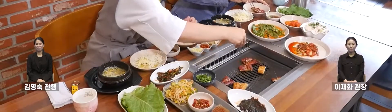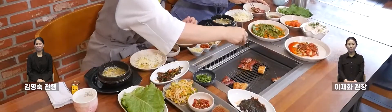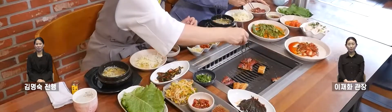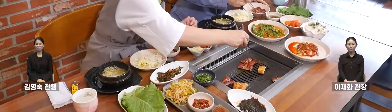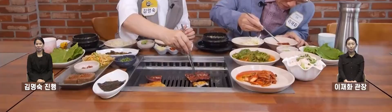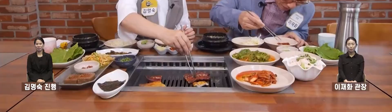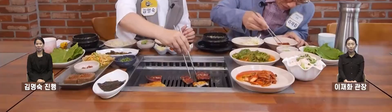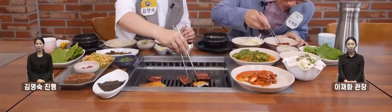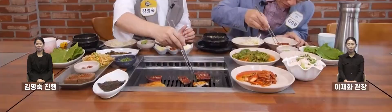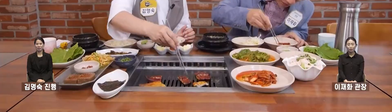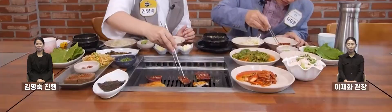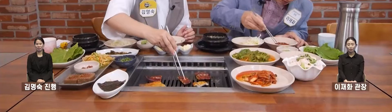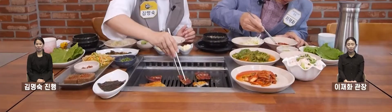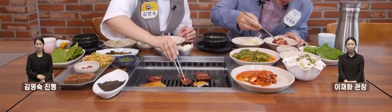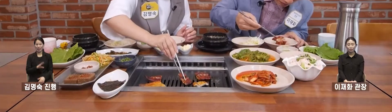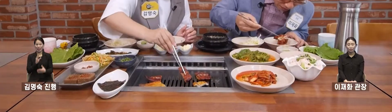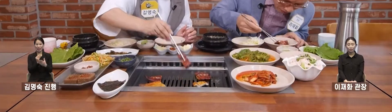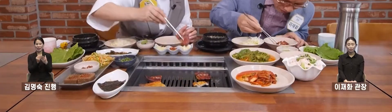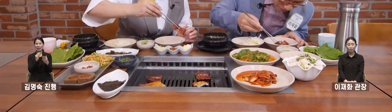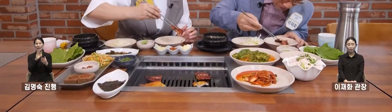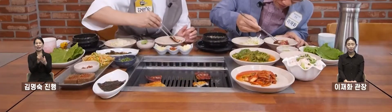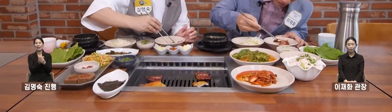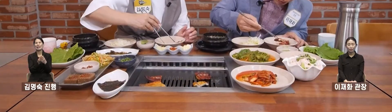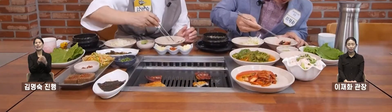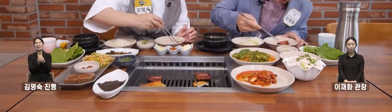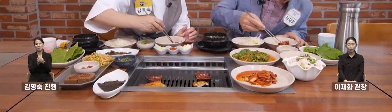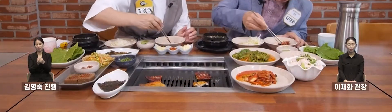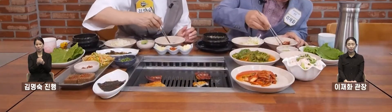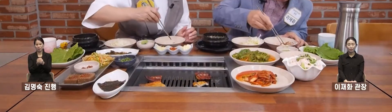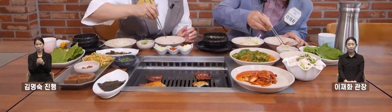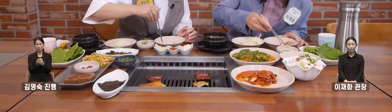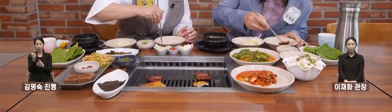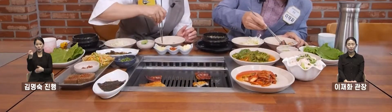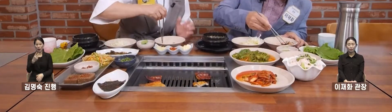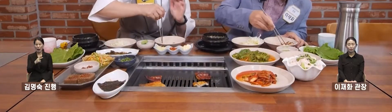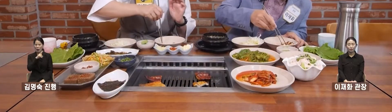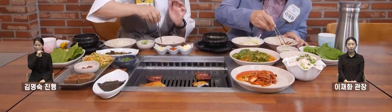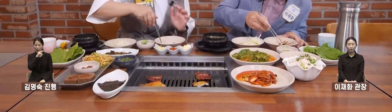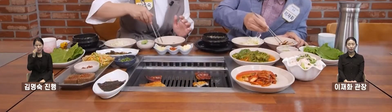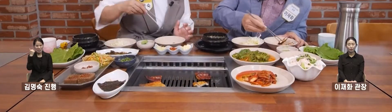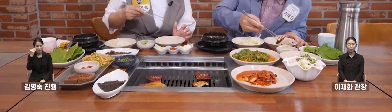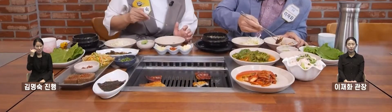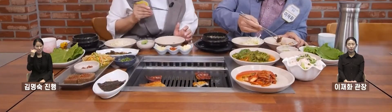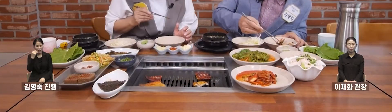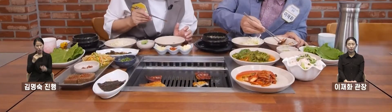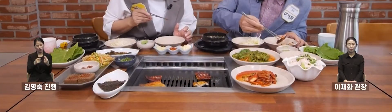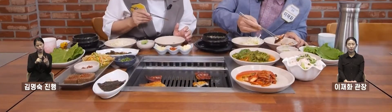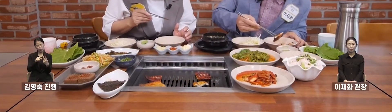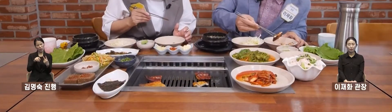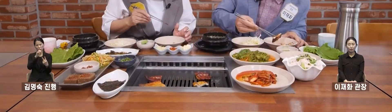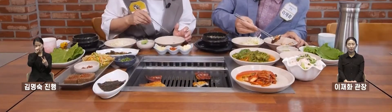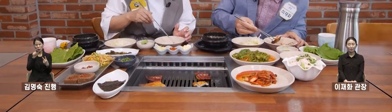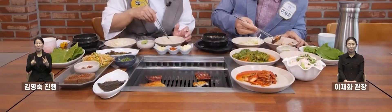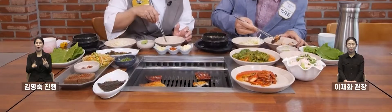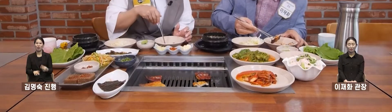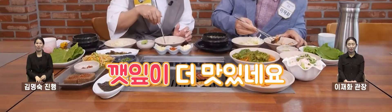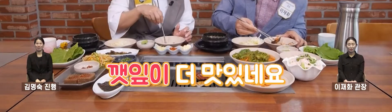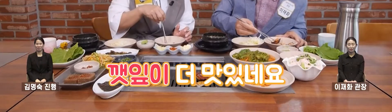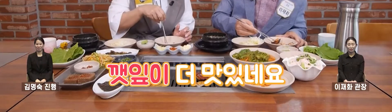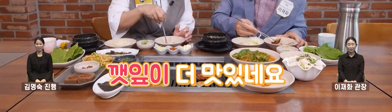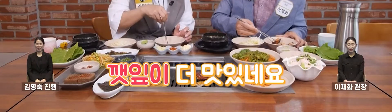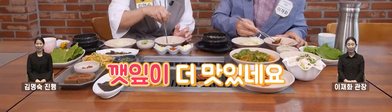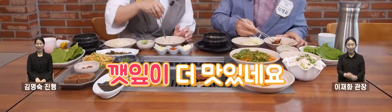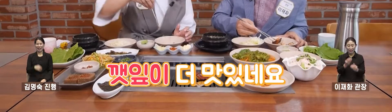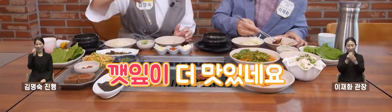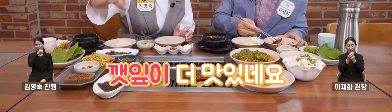네. 깻잎하고 저기 깻잎김치하고 어떤 게 더 좋으세요?